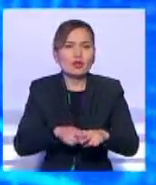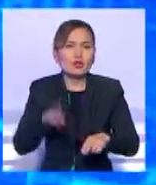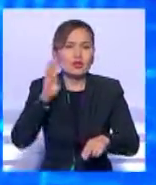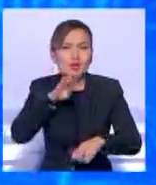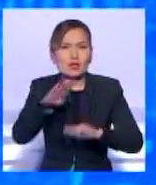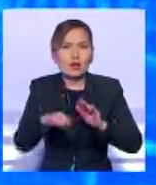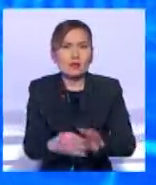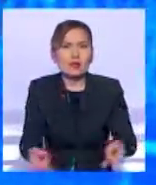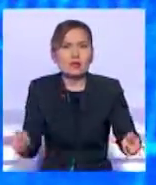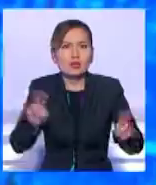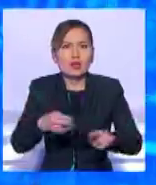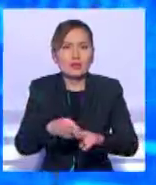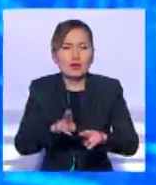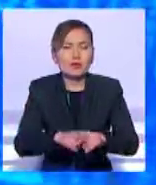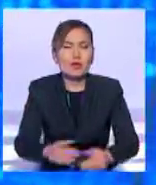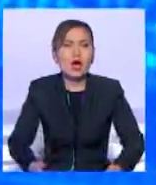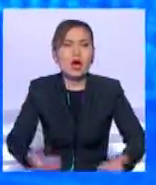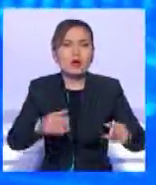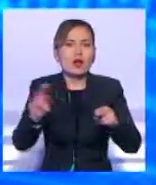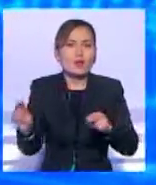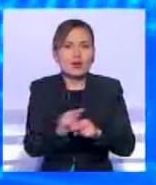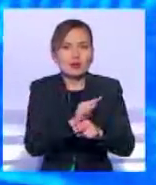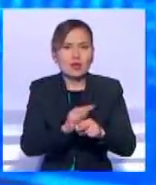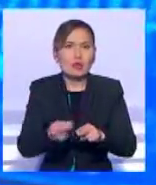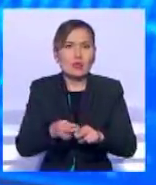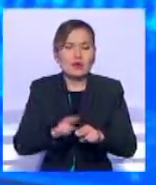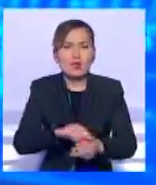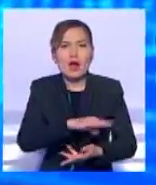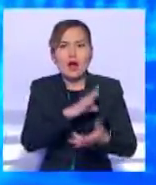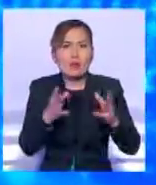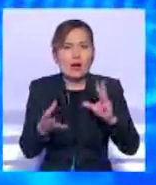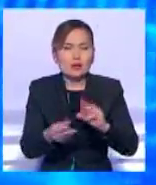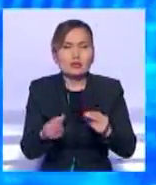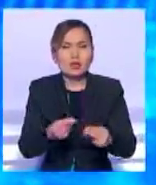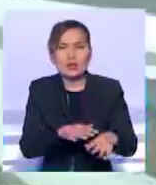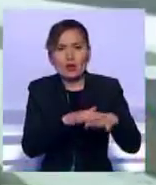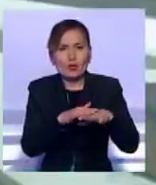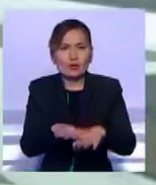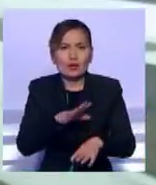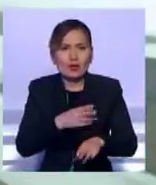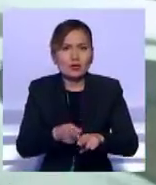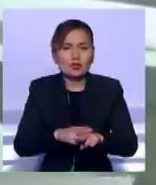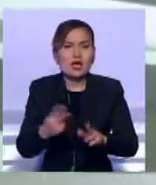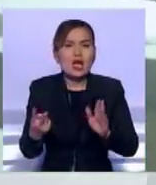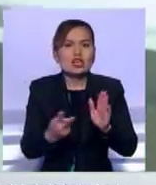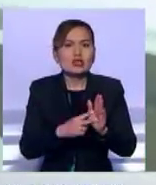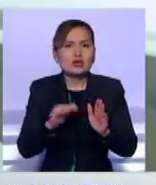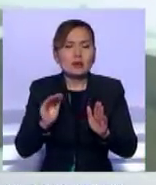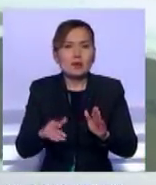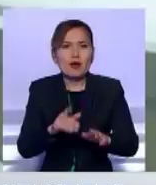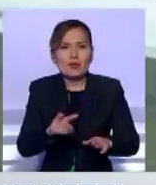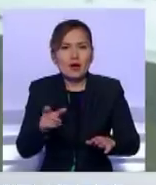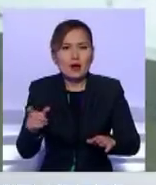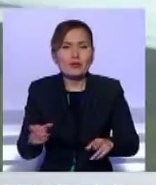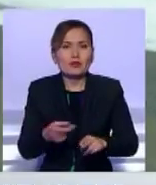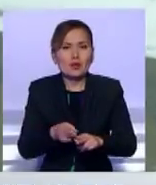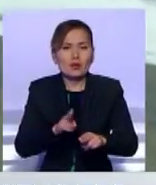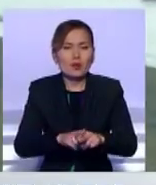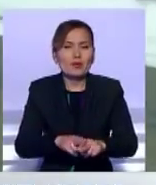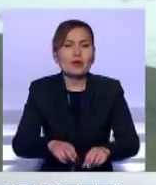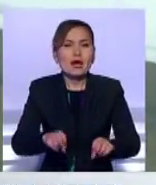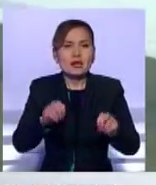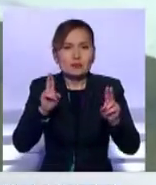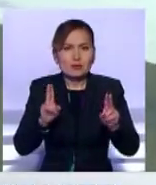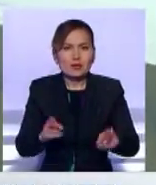төмен түсіру және қорғаныс бөгеттерін қалпына келтіру үшін Басығара су тоспасы жабылды. Сонымен бірге 7000 адамды қабылдай алатын